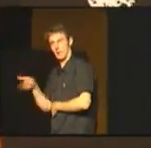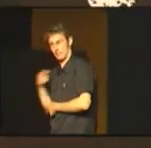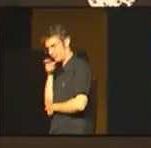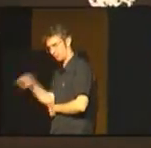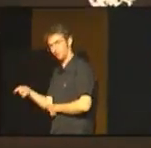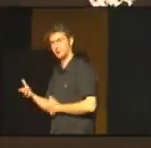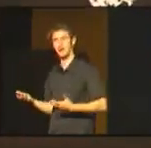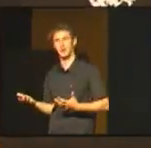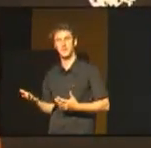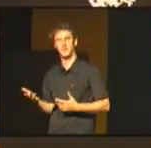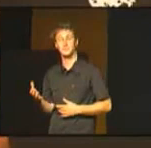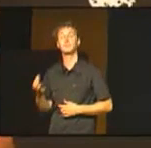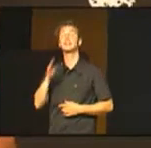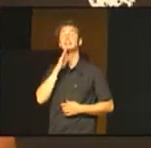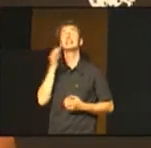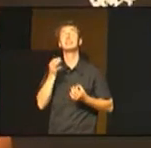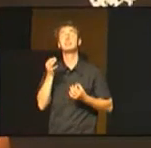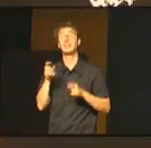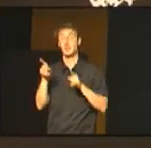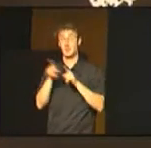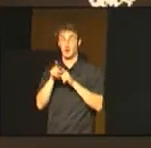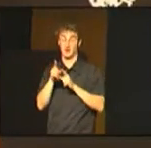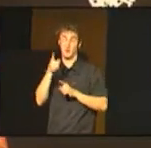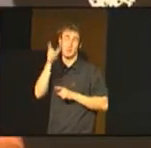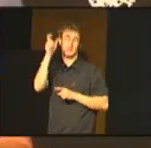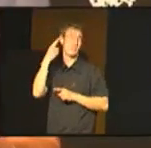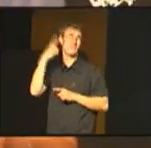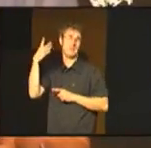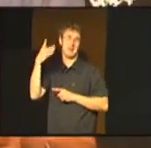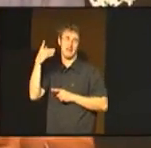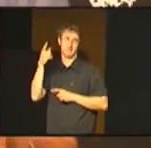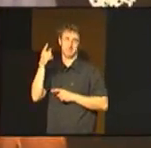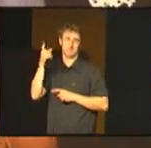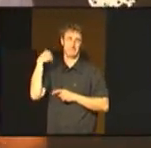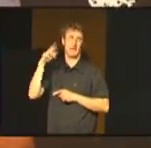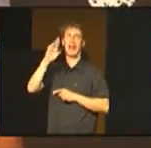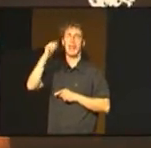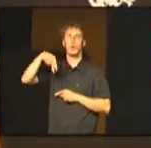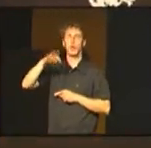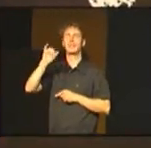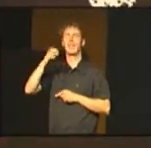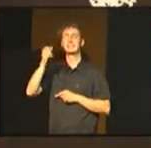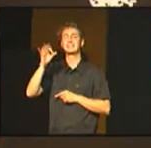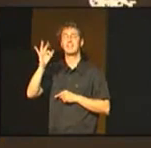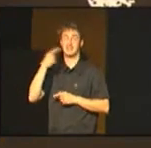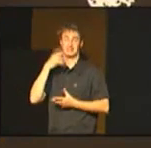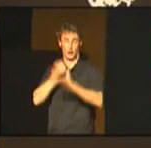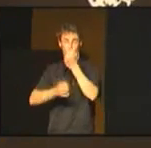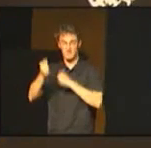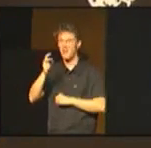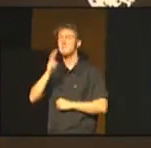que, parafrasejant l'economista i polític Ramon Trias Fargas, hem de qualificar